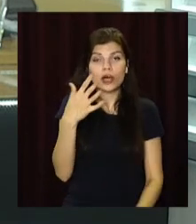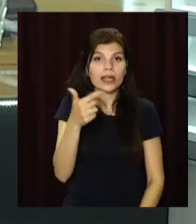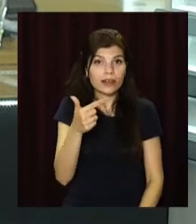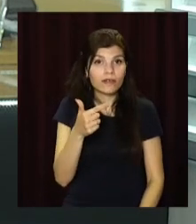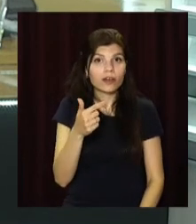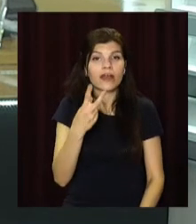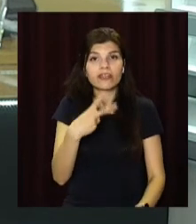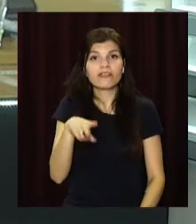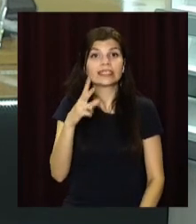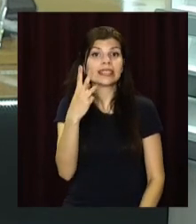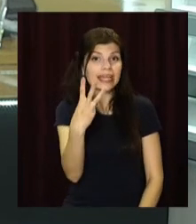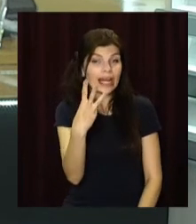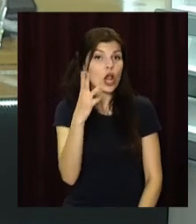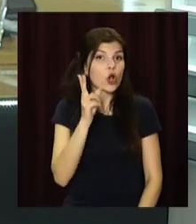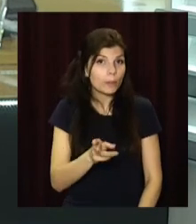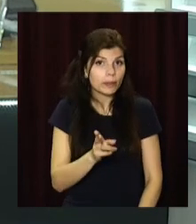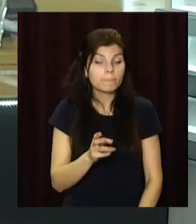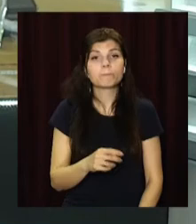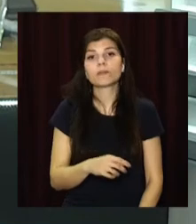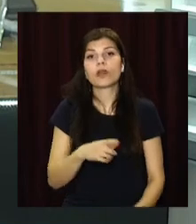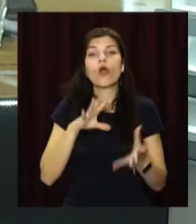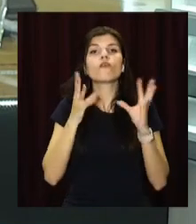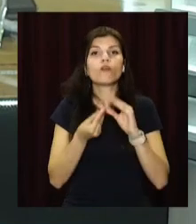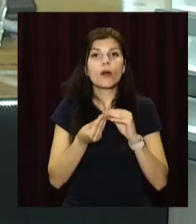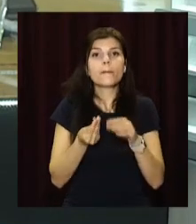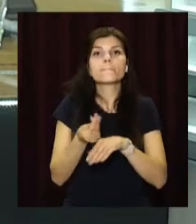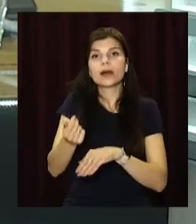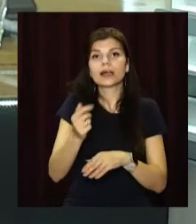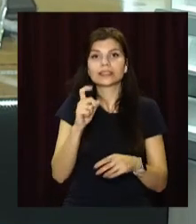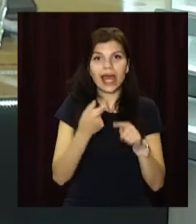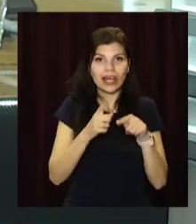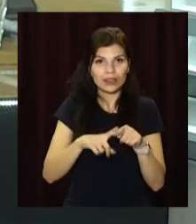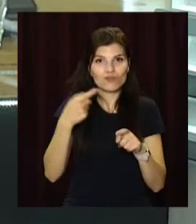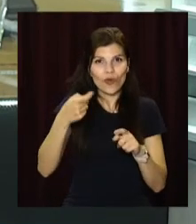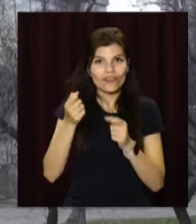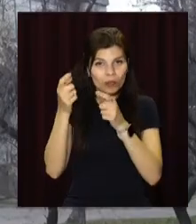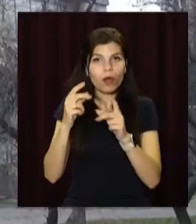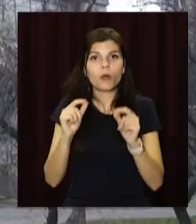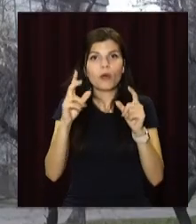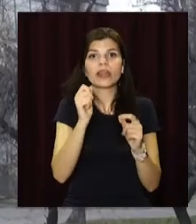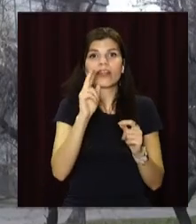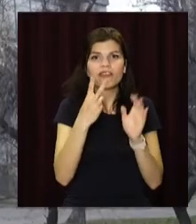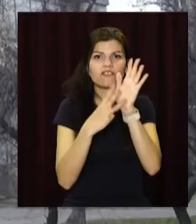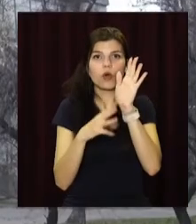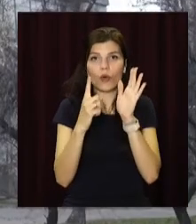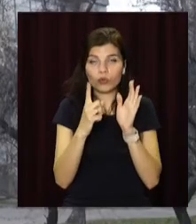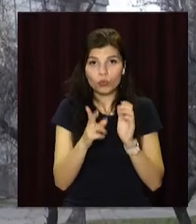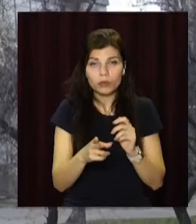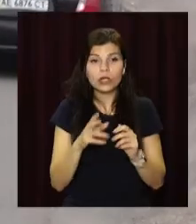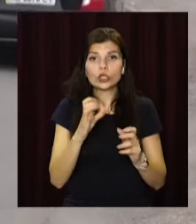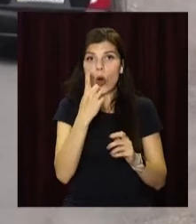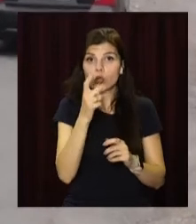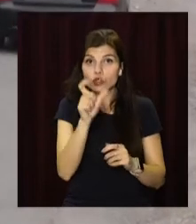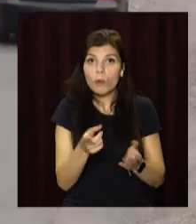гривень 23 копійок. Загалом плату за послугу збільшили на 2 гривні 81 копійку з